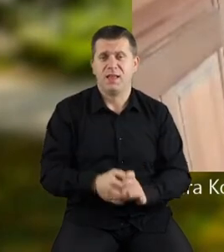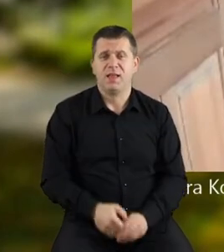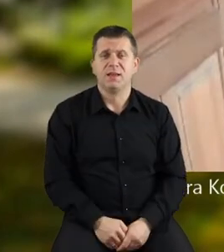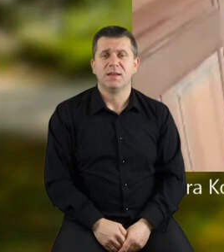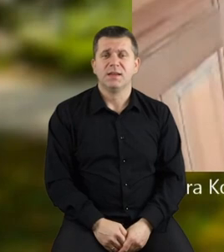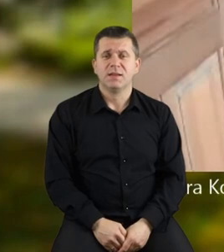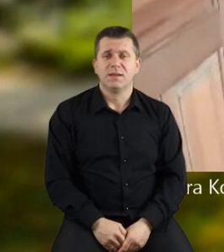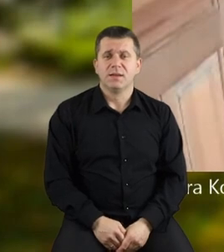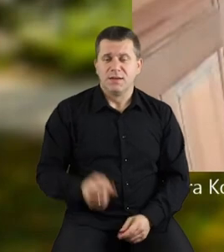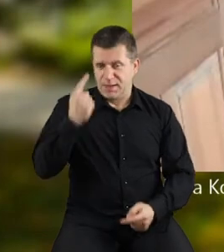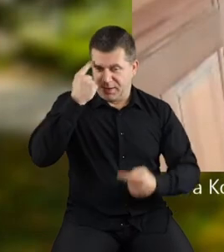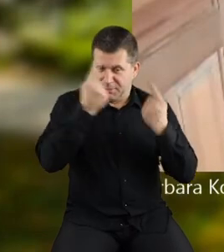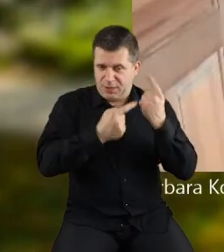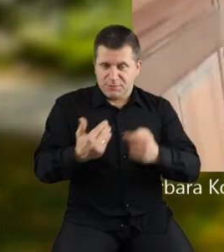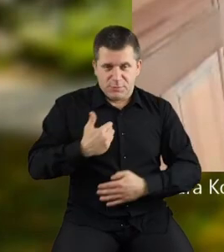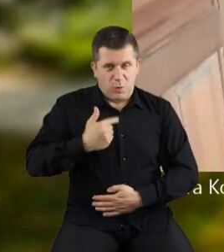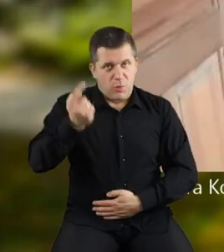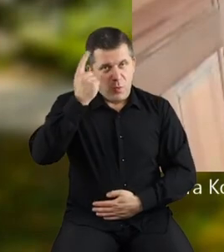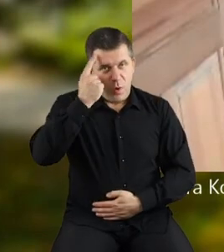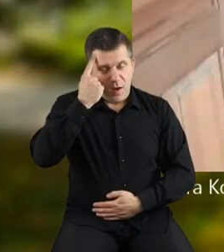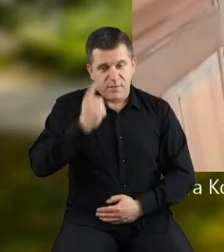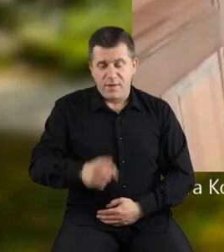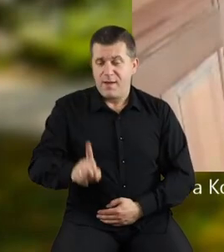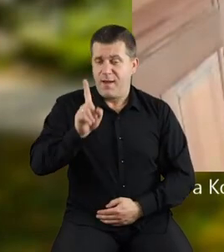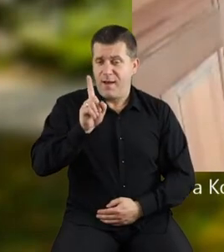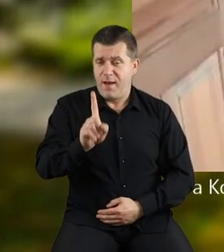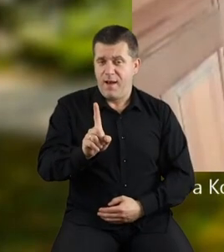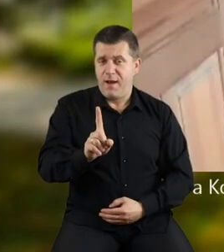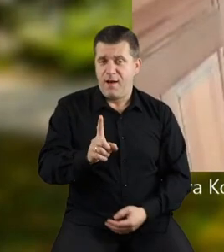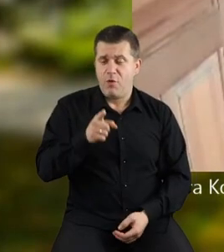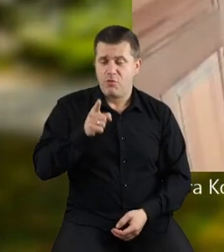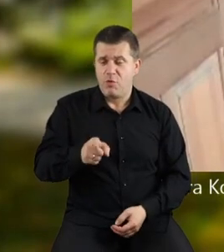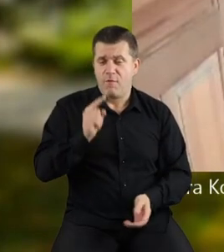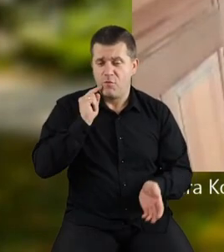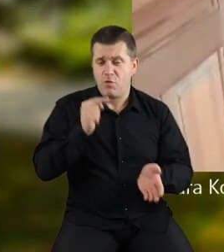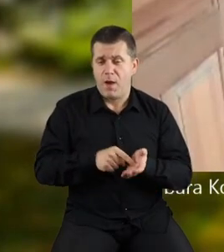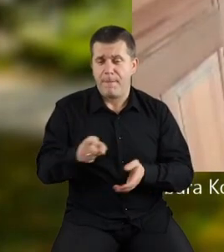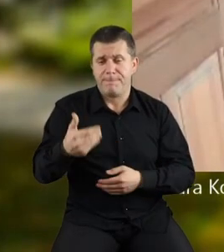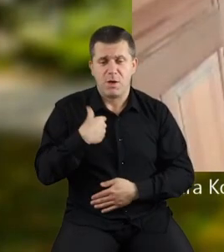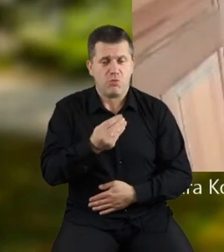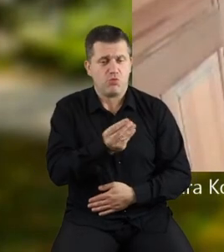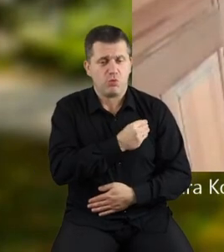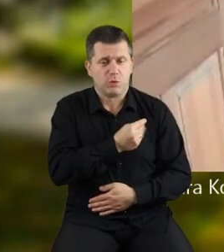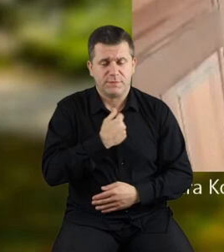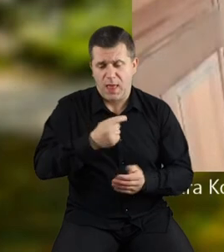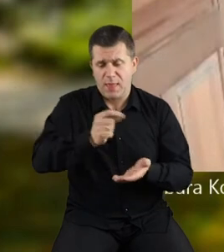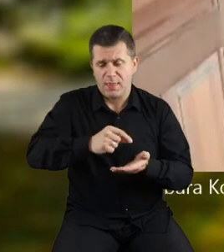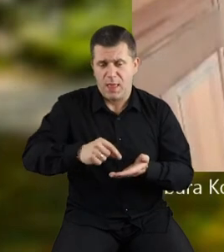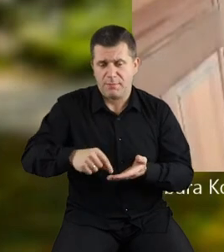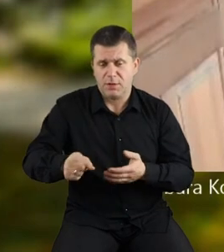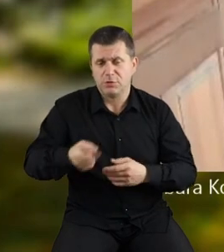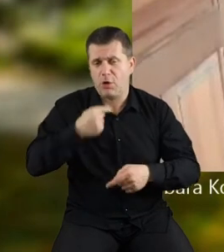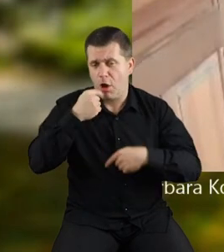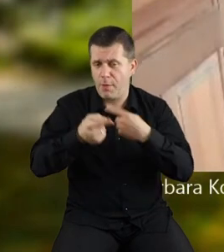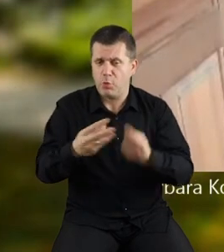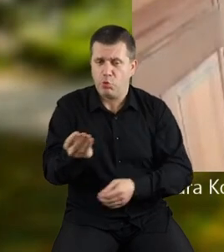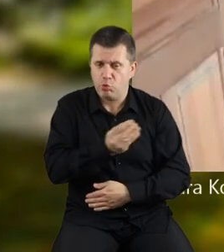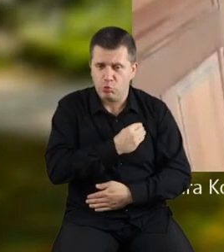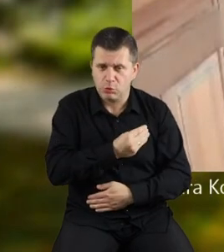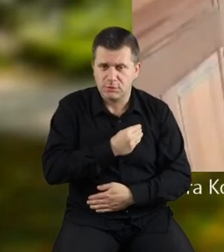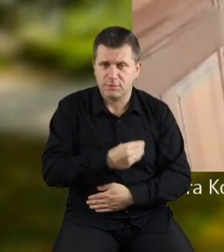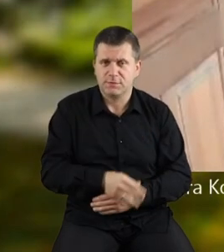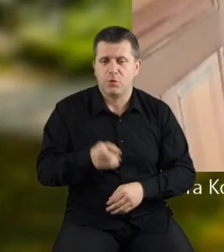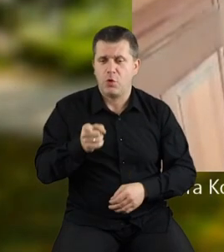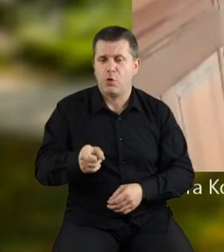takie myśli przychodziły mi do głowy, ale to one właśnie były uczciwe, więc napisałam opowieść